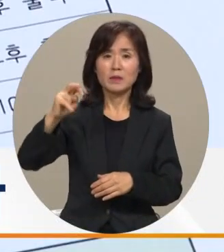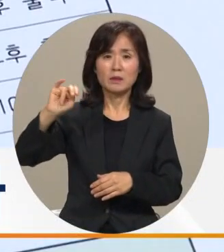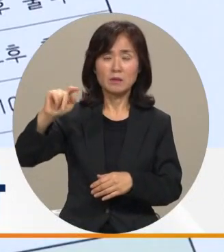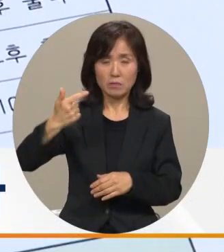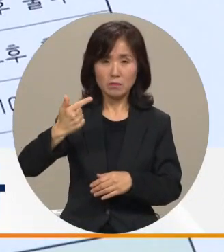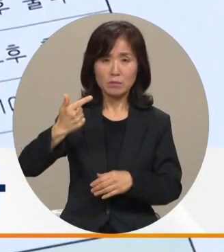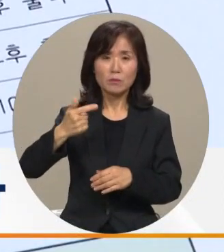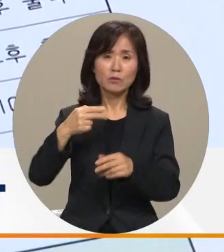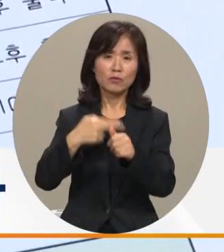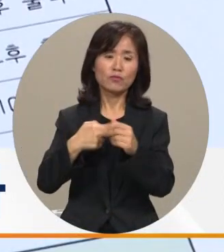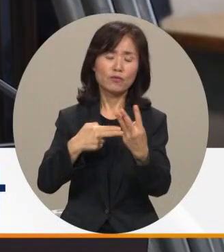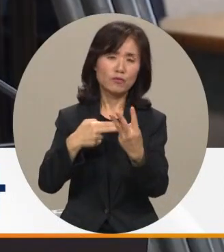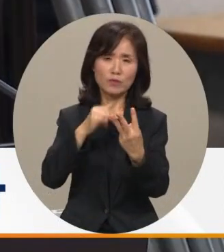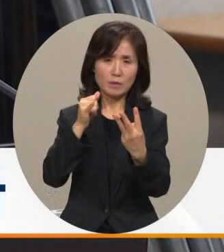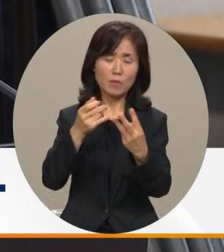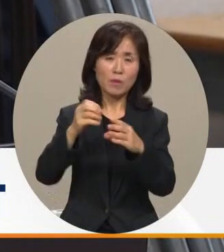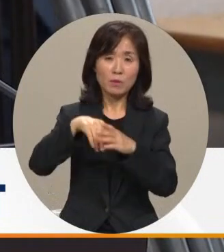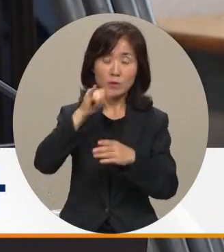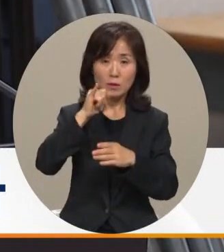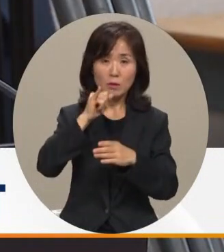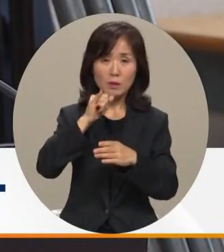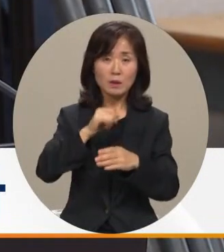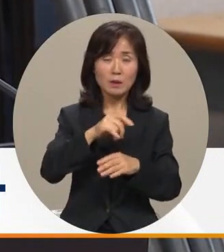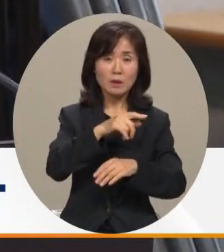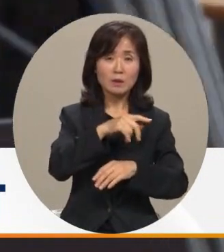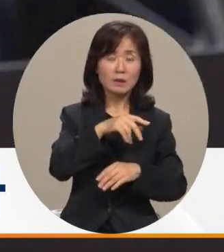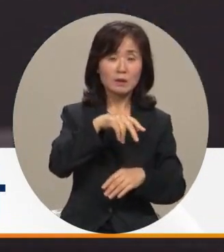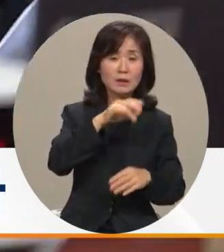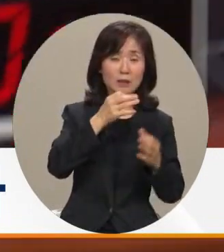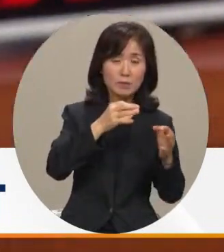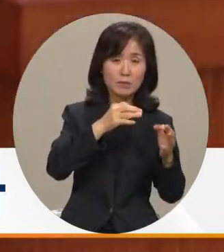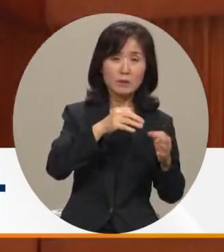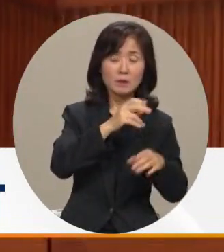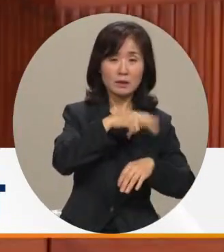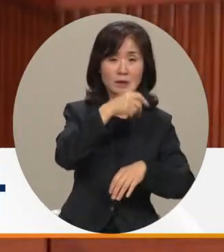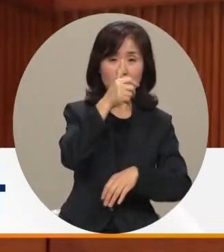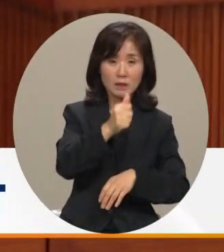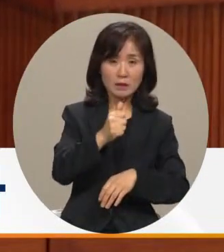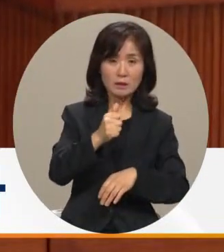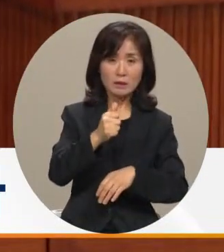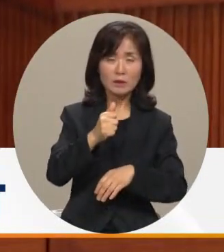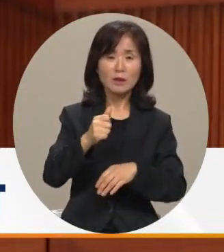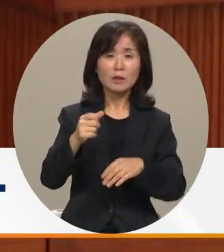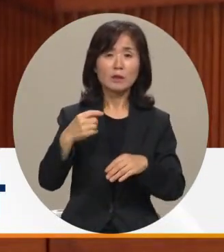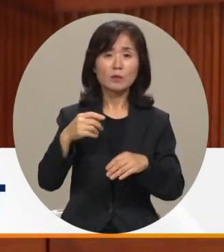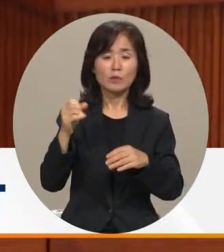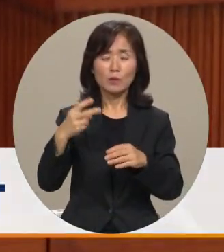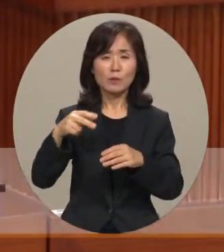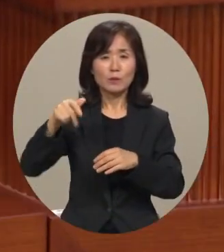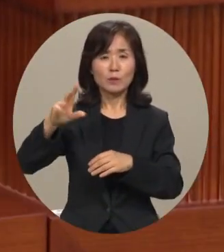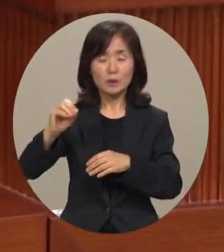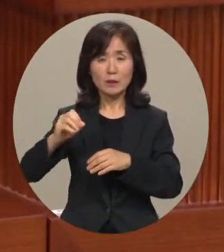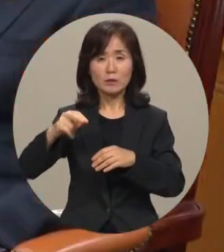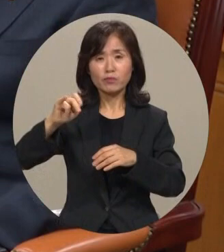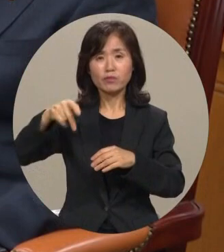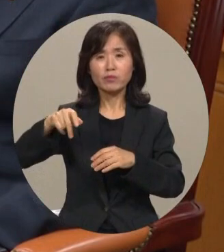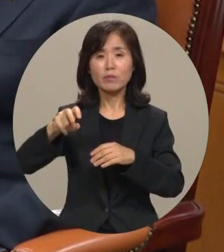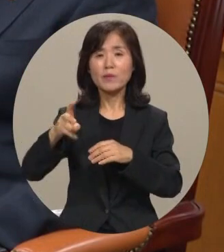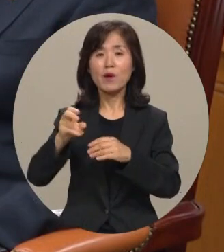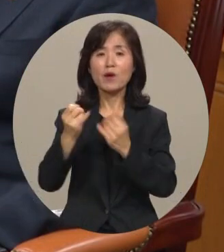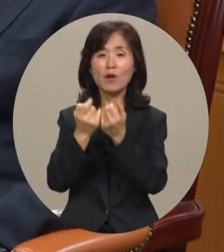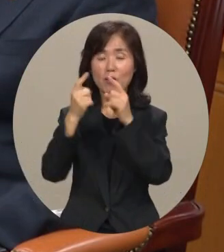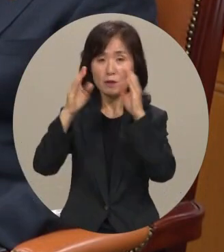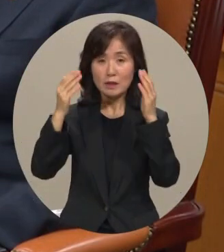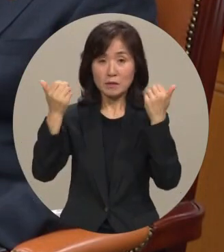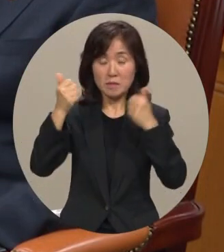해외출장 등을 이유로 출석했고 교수는 건강상의 이유 등으로 불출석 사유서를 제출했습니다